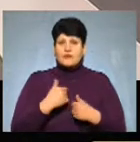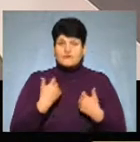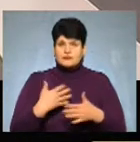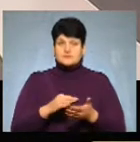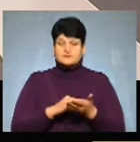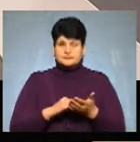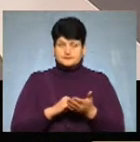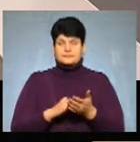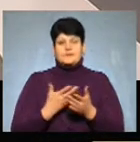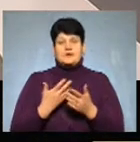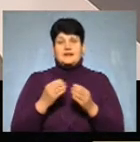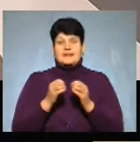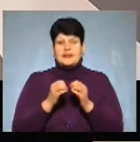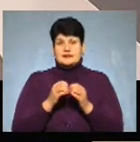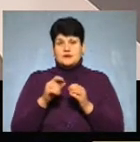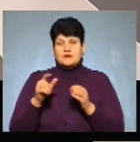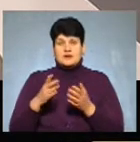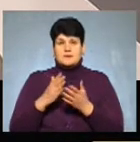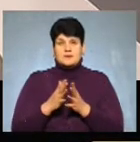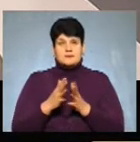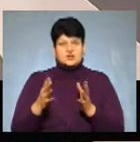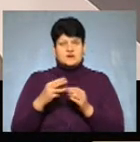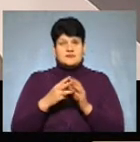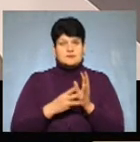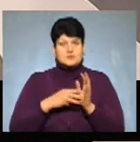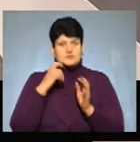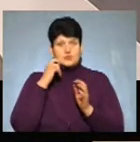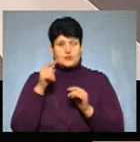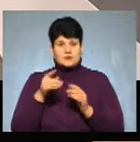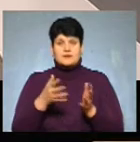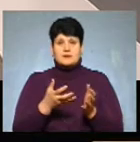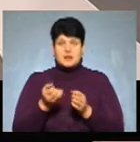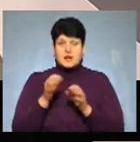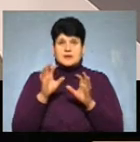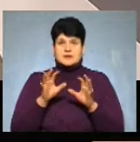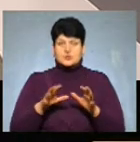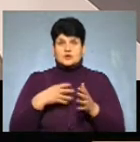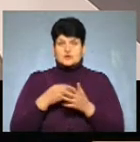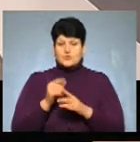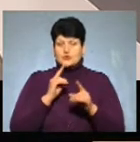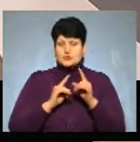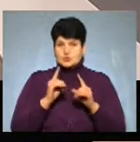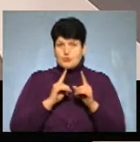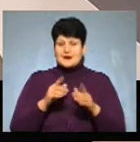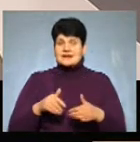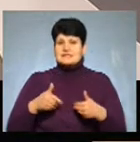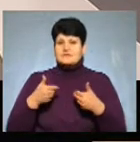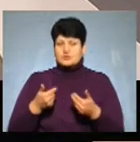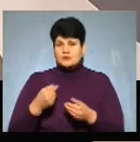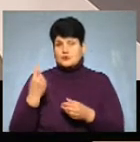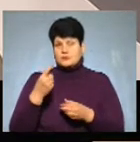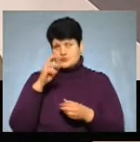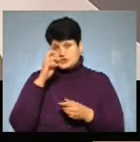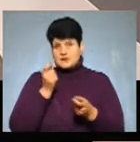вже казав, 10 осіб, які досягли 18-річного віку, щоб вони прийняли статут на своїх зборах і звернулися в